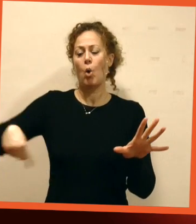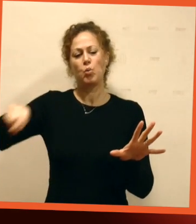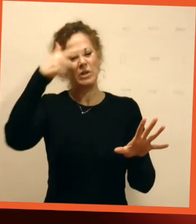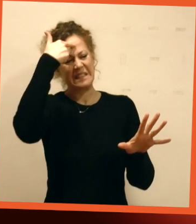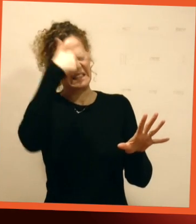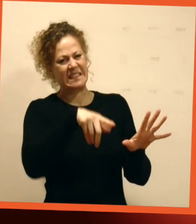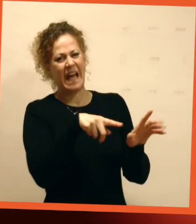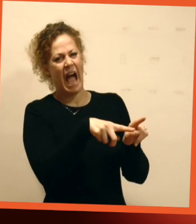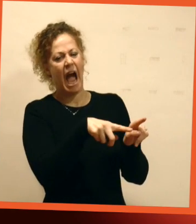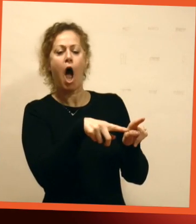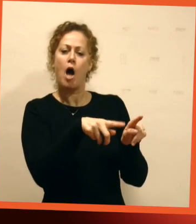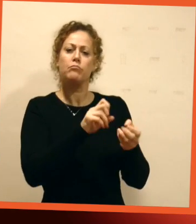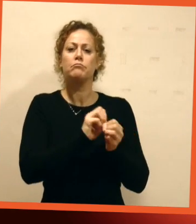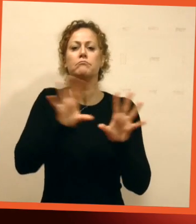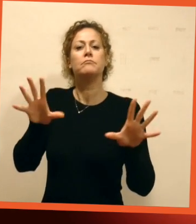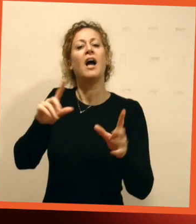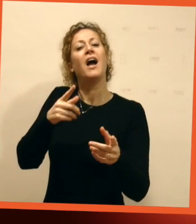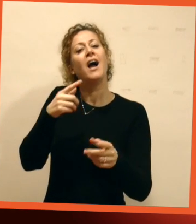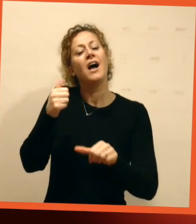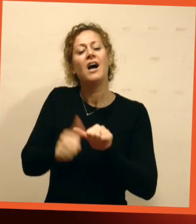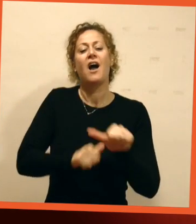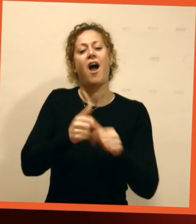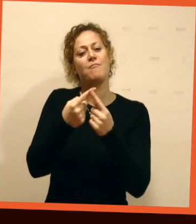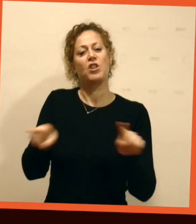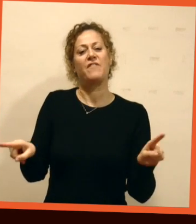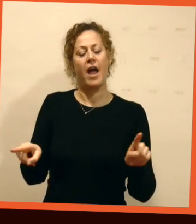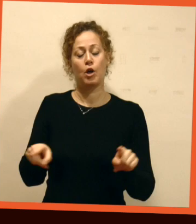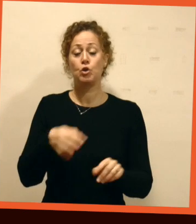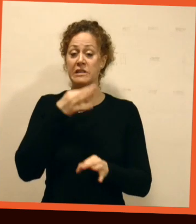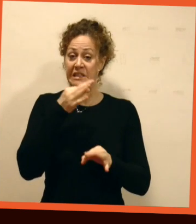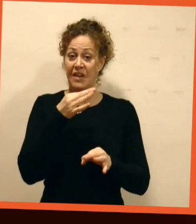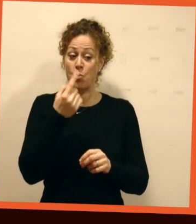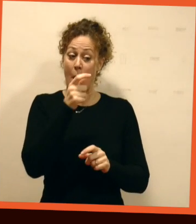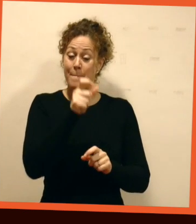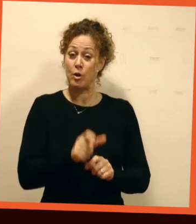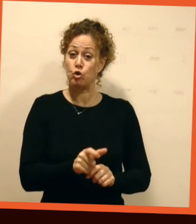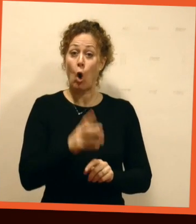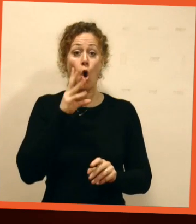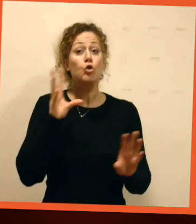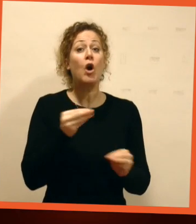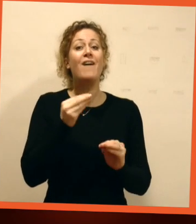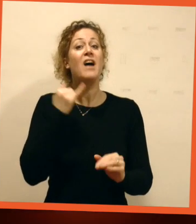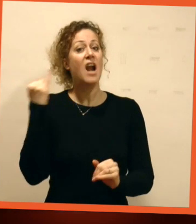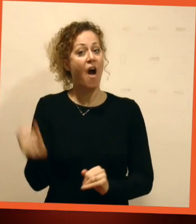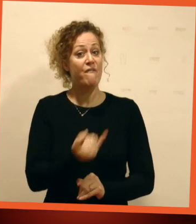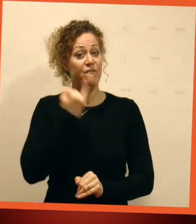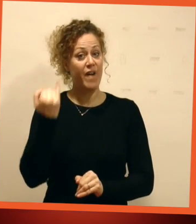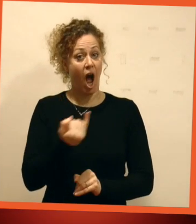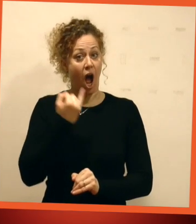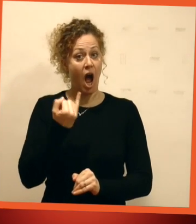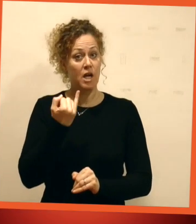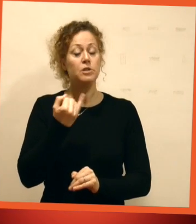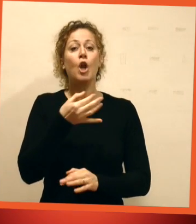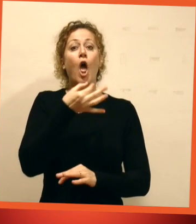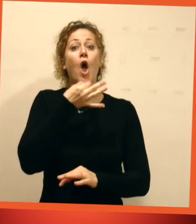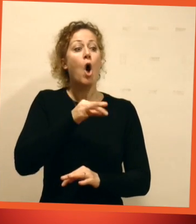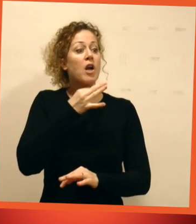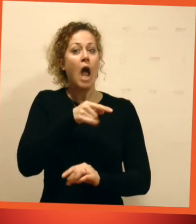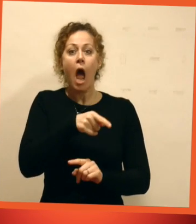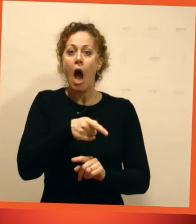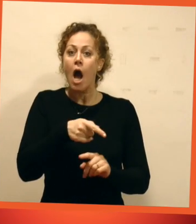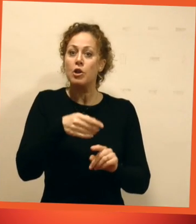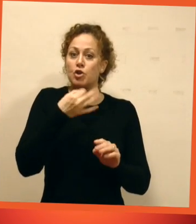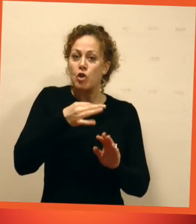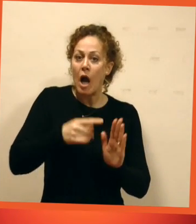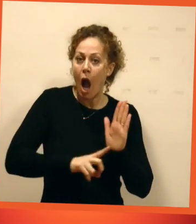persona può trovare facile, e quindi è avere riuscita, lui